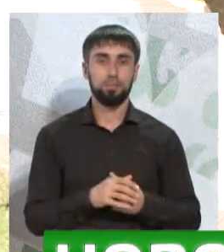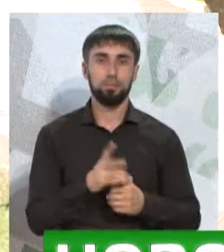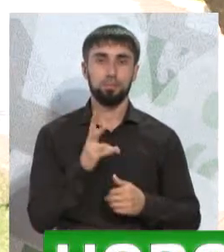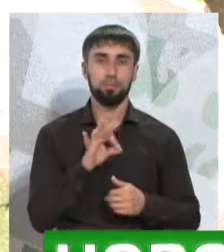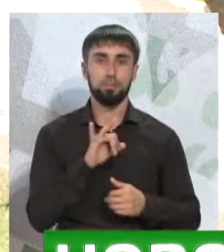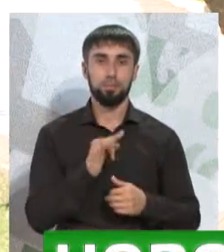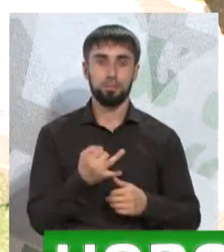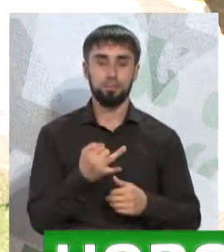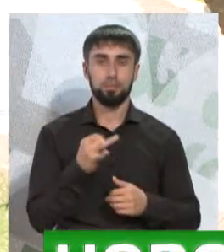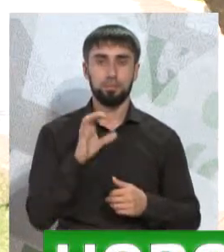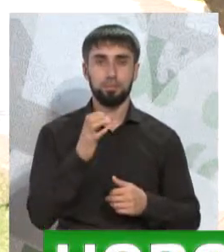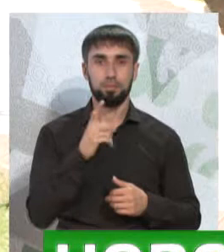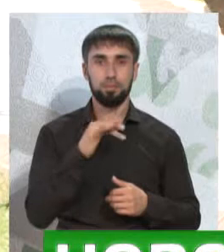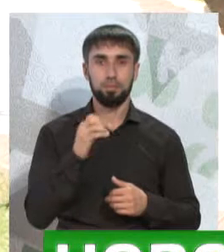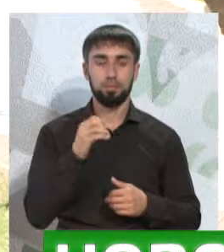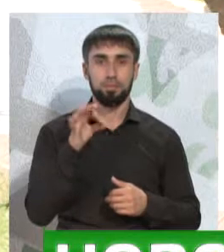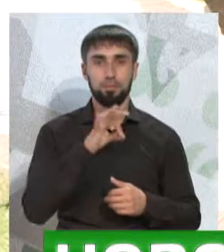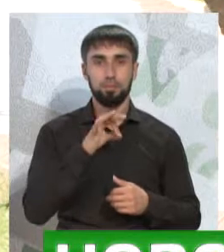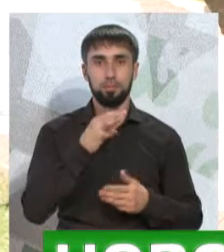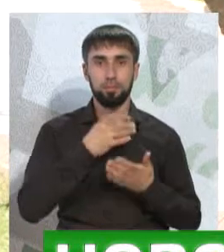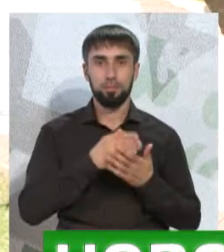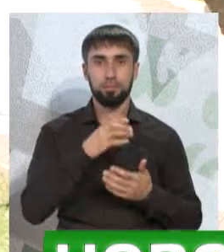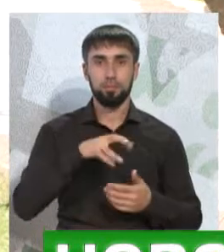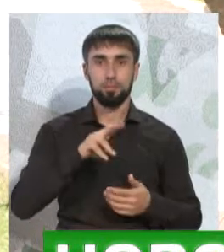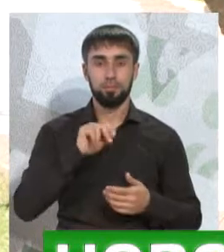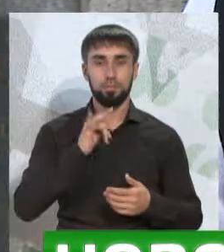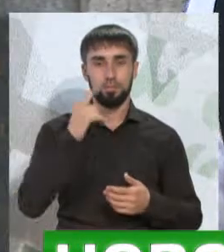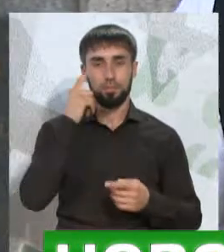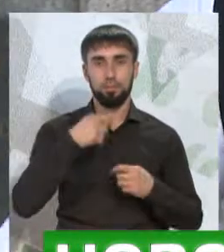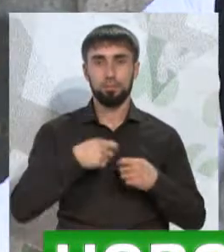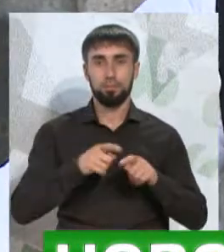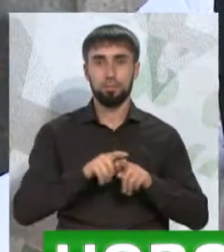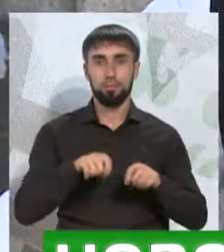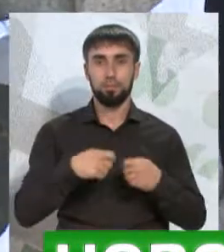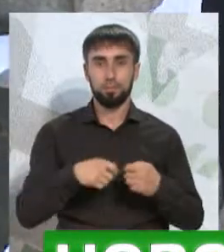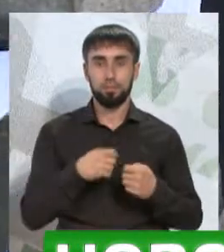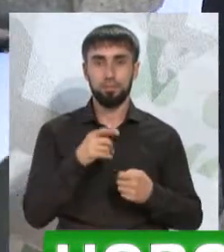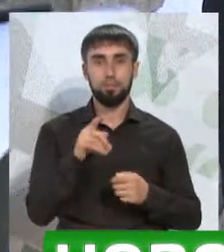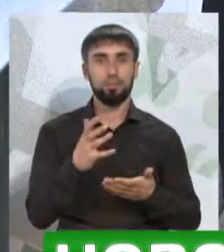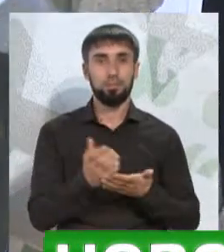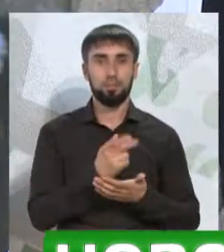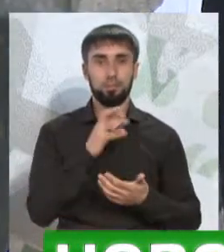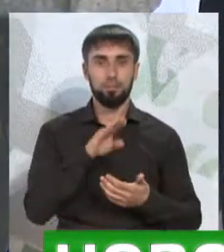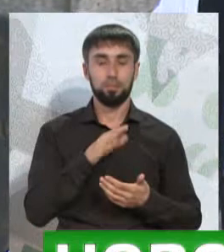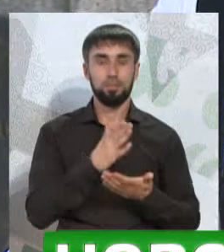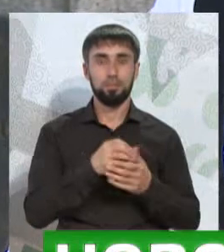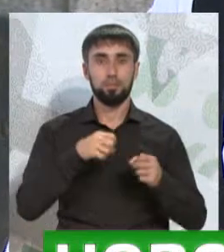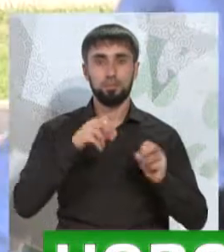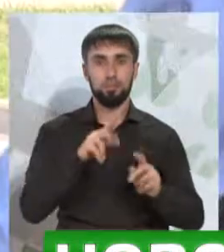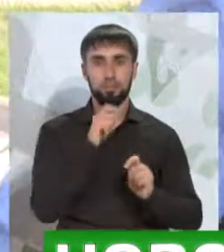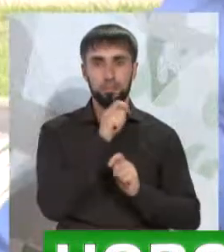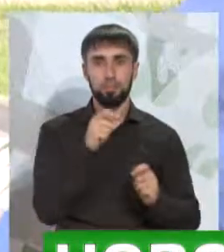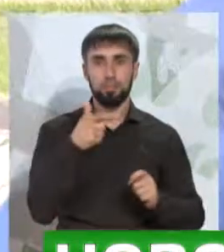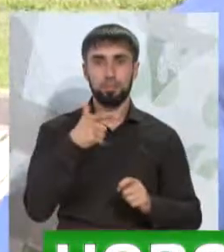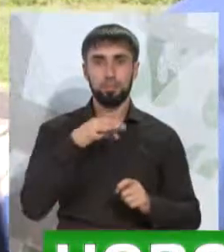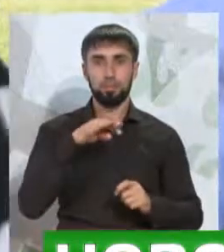и со знаниями на смекалку и всевозможные головоломки. Для победителей квеста предназначены специальные грамоты, но,